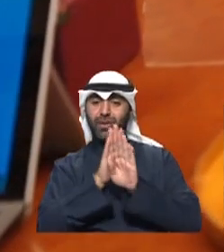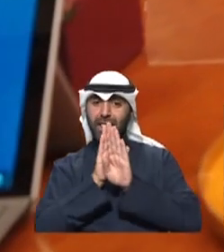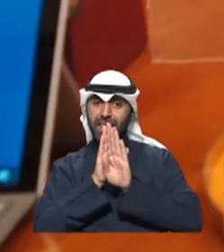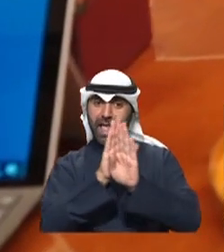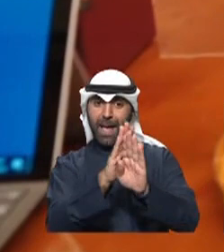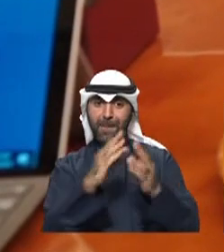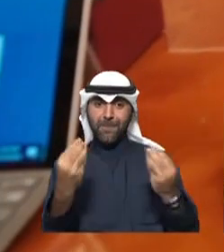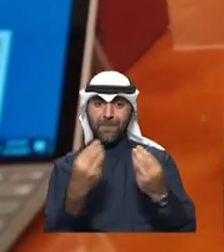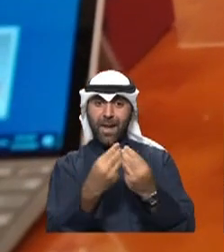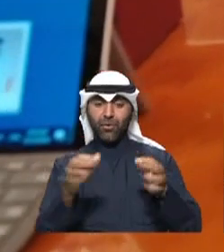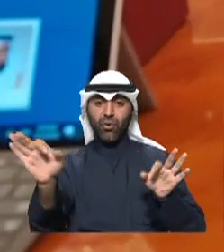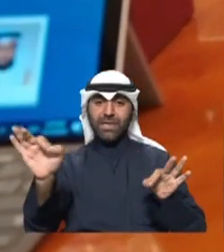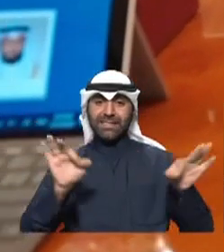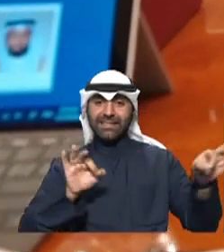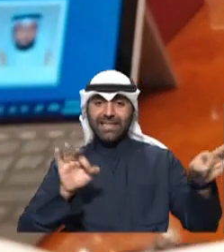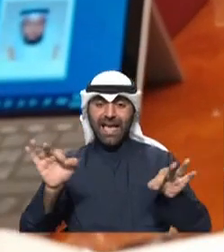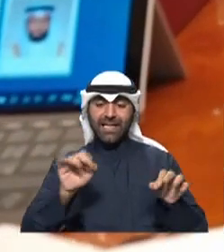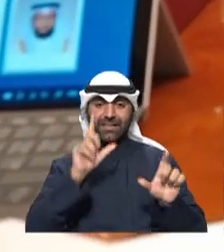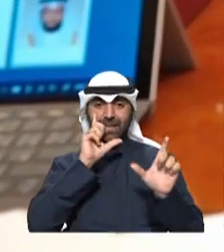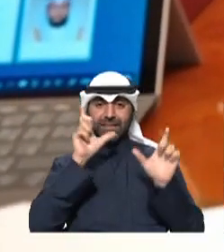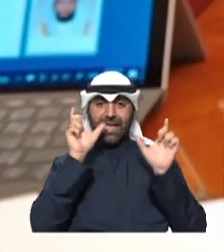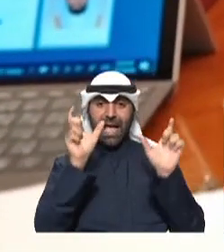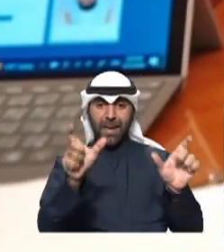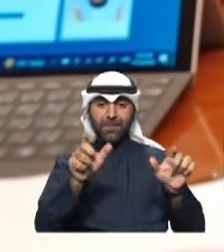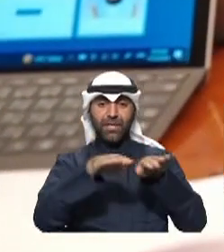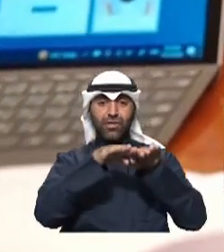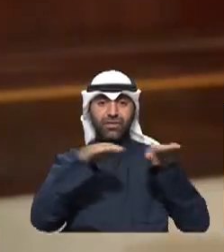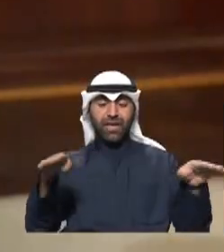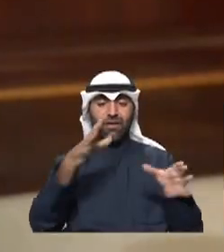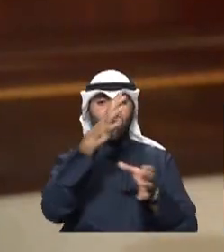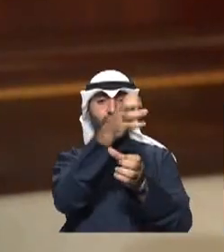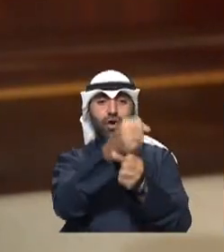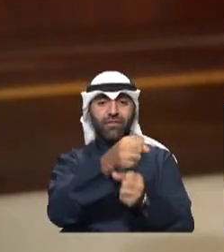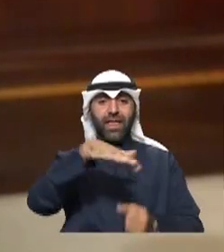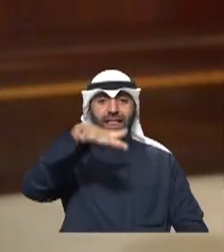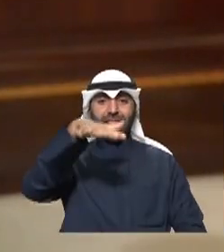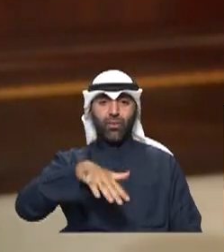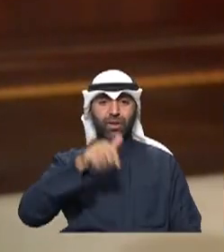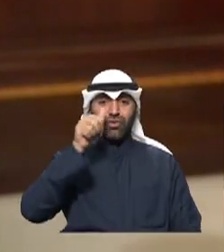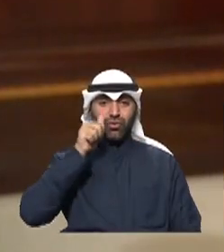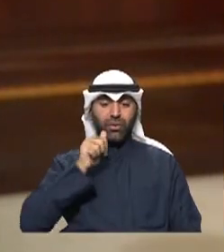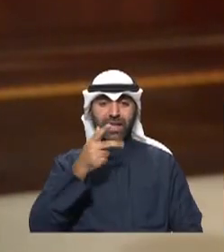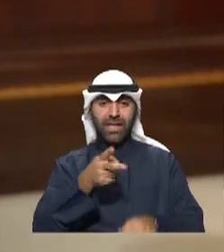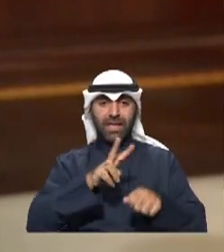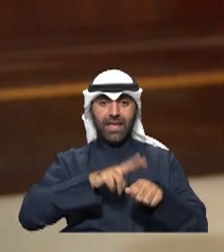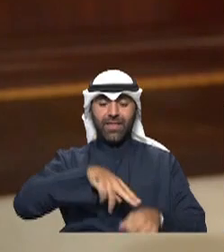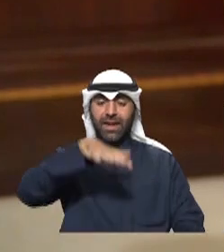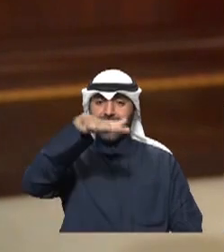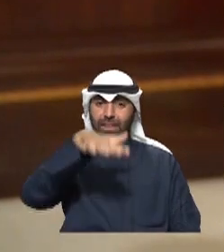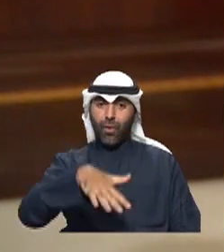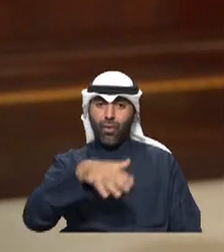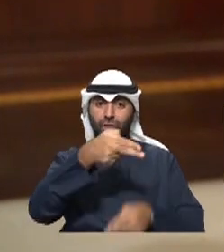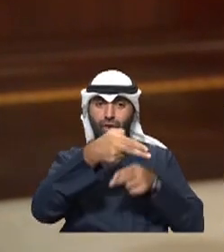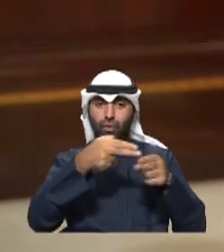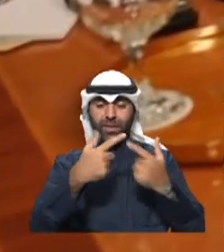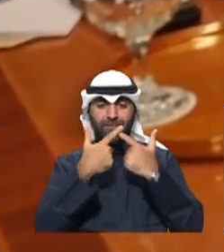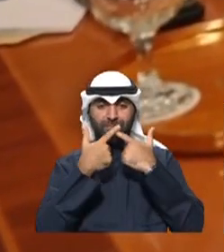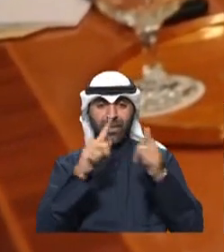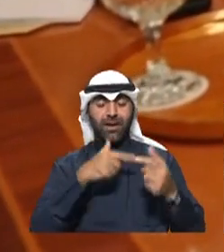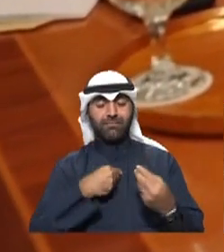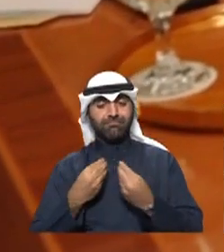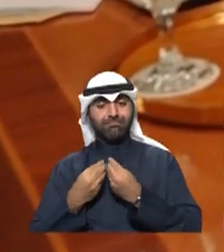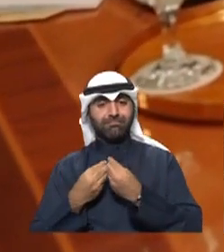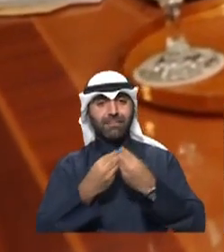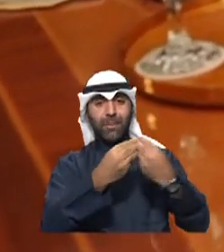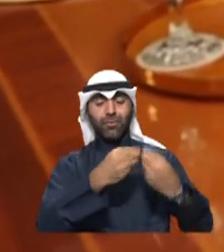وانهاء الازمه السياسيه في السودان مؤكدا على موقف دوله الكويت الداعم للاليه الثلاثيه في